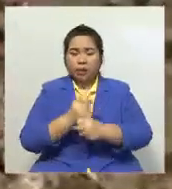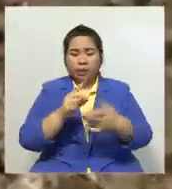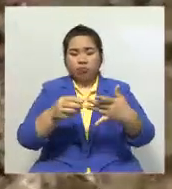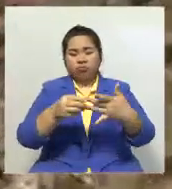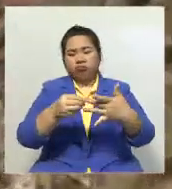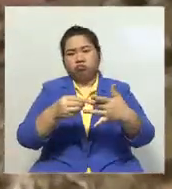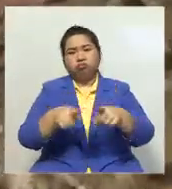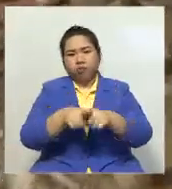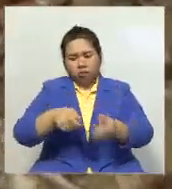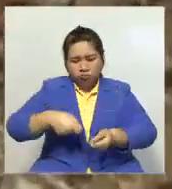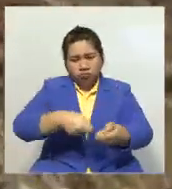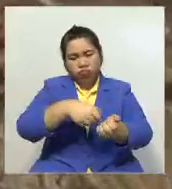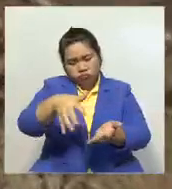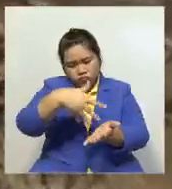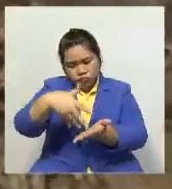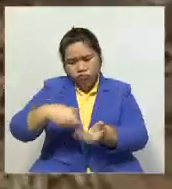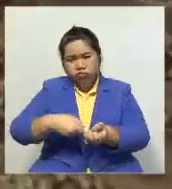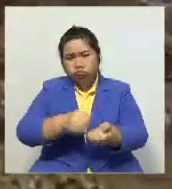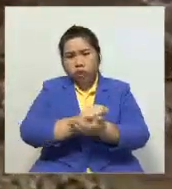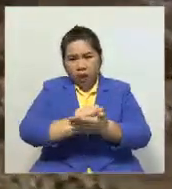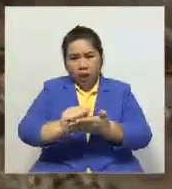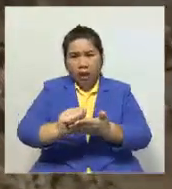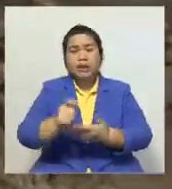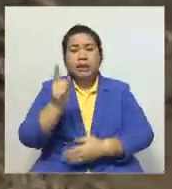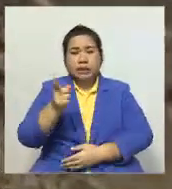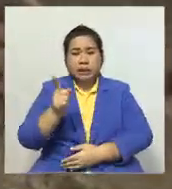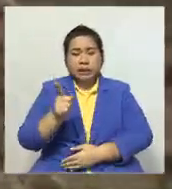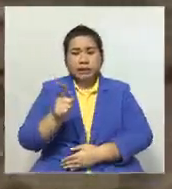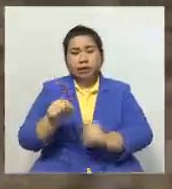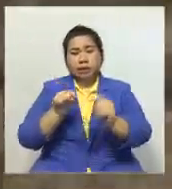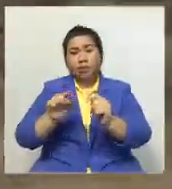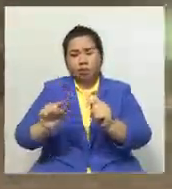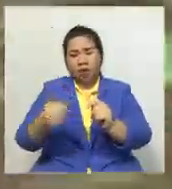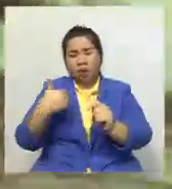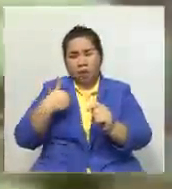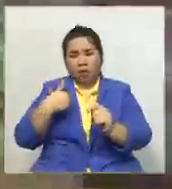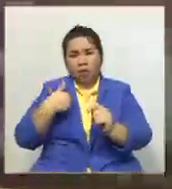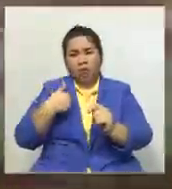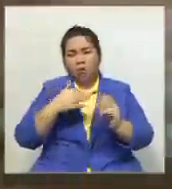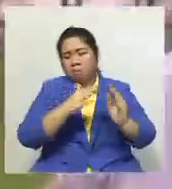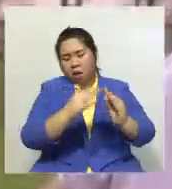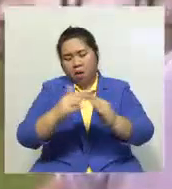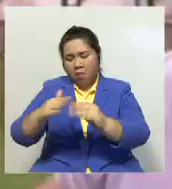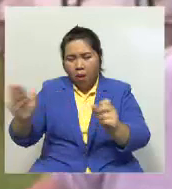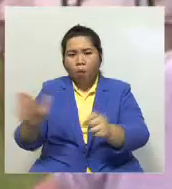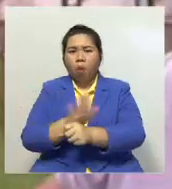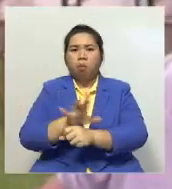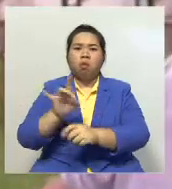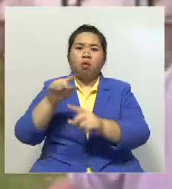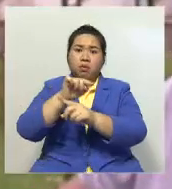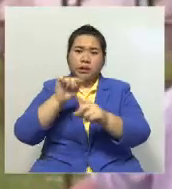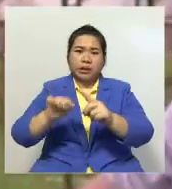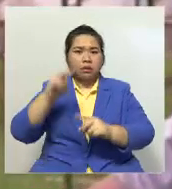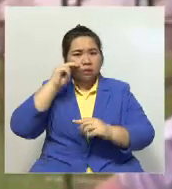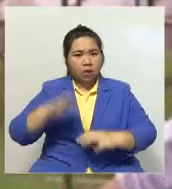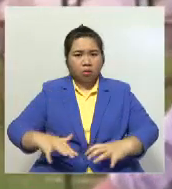บิ๊กคลีนนิ่งนะฮะเพราะว่าแต่ละบ้านเนี่ยพื้นที่ของเสน่ห์พ่องเนี่ย 100% ถูกน้ำท่วมใช่ไหมครับก็จะมีโคลนเต็มไปหมดเนี่ยก็จะมี